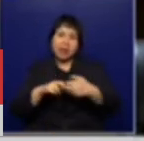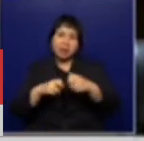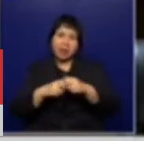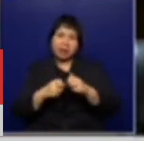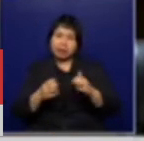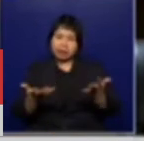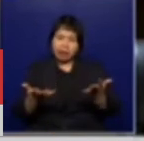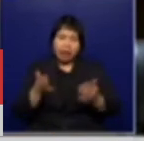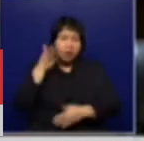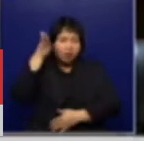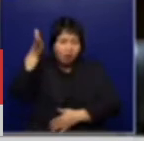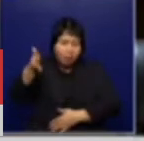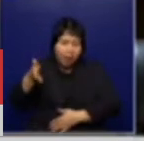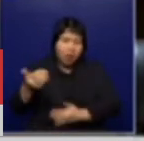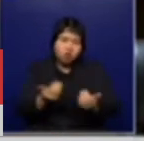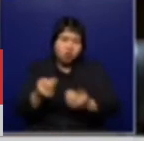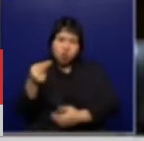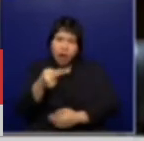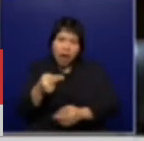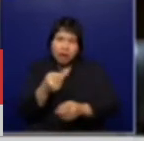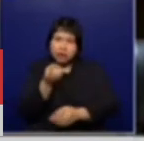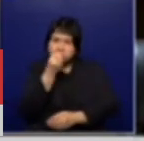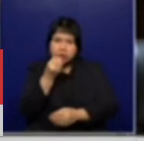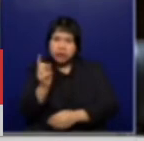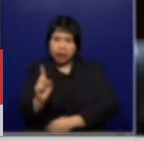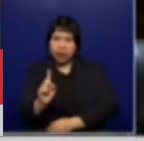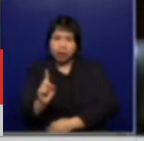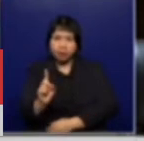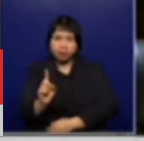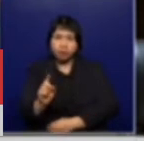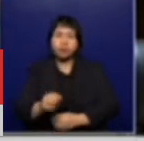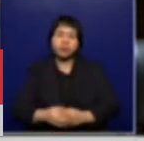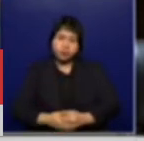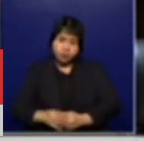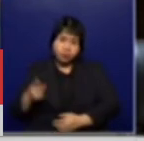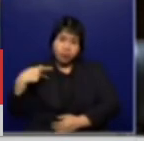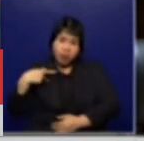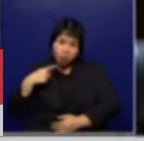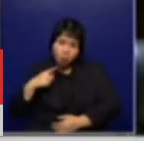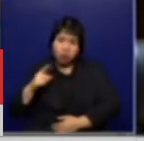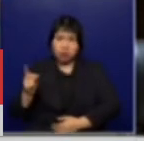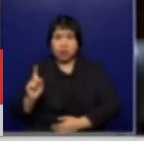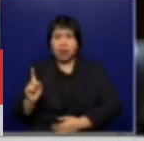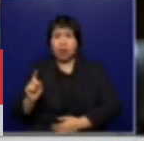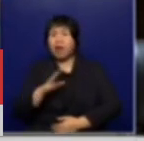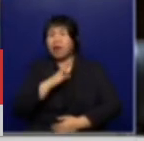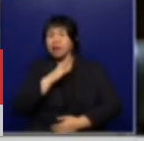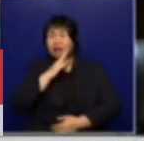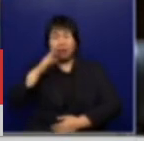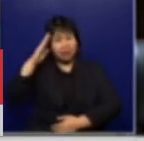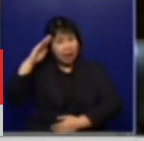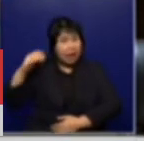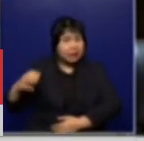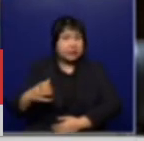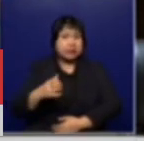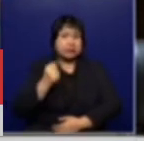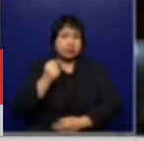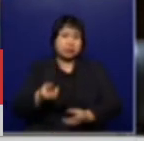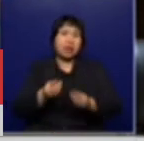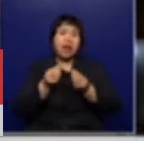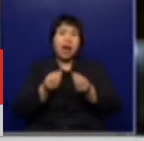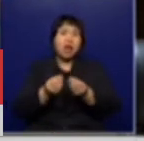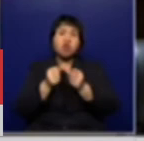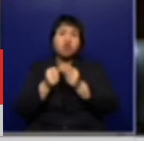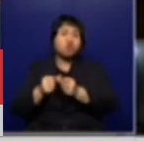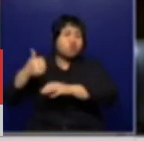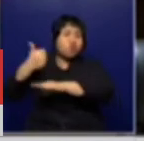ให้ลูกหลานในอนาคตได้จะมีประโยชน์อะไรคะที่ท่านจะทำรัฐประหารเพื่อรักษาอำน